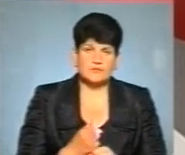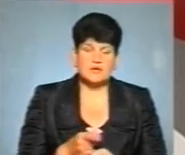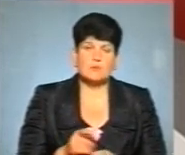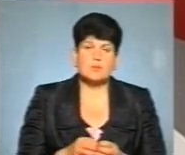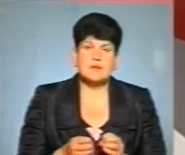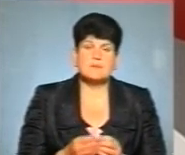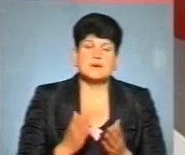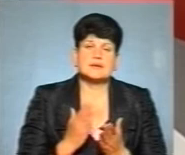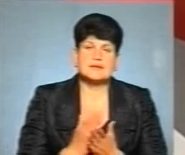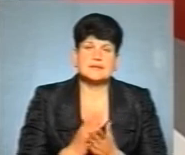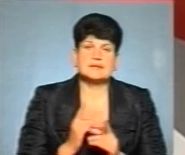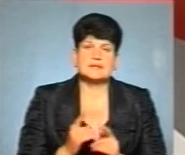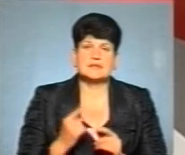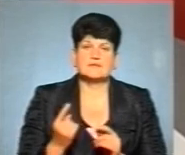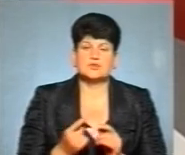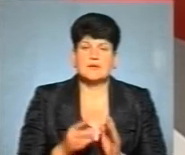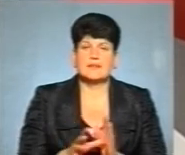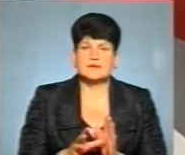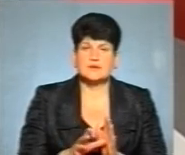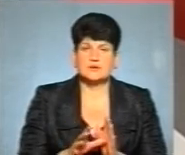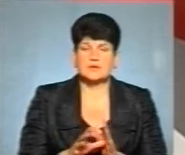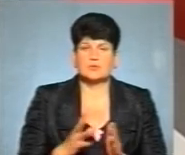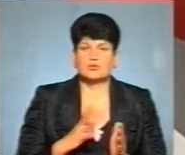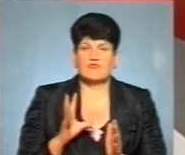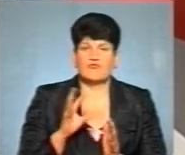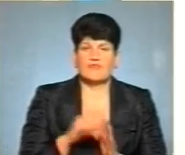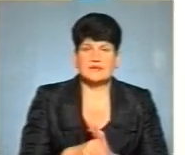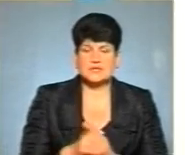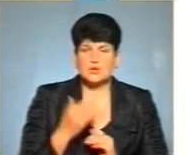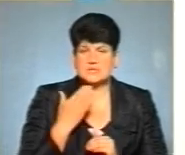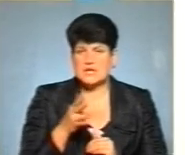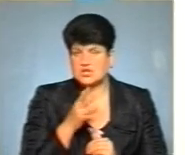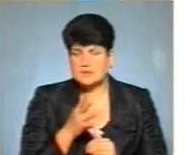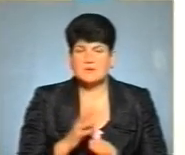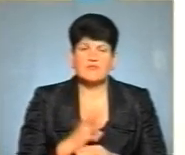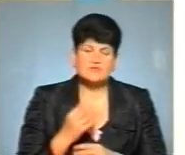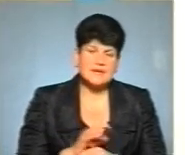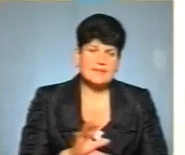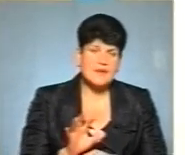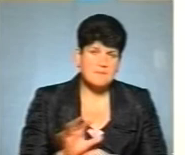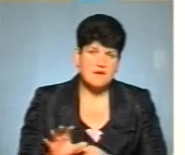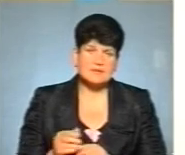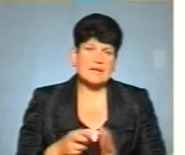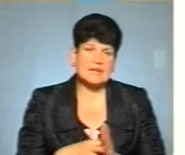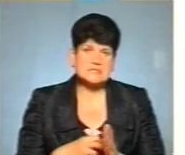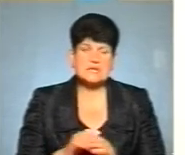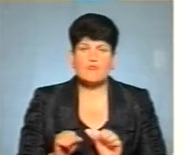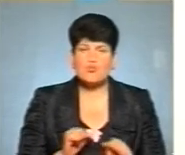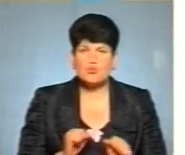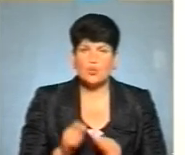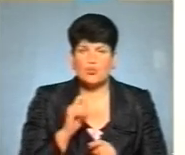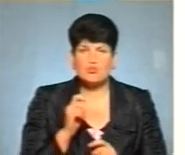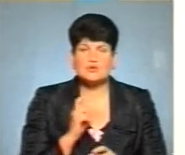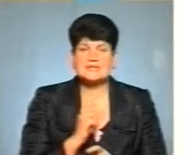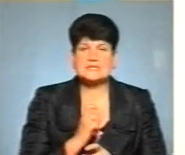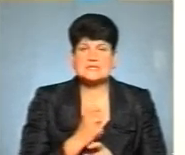є в лічильниках електронних, які були Укрспиртом введені буквально в останній час. Ми вже направили листи до уряду, до Укрспирту про те, щоб